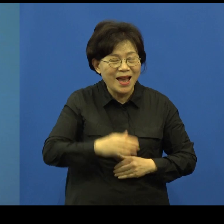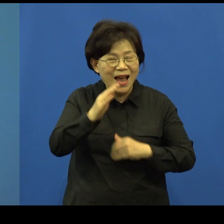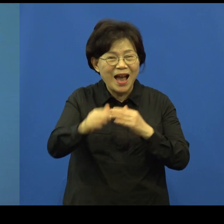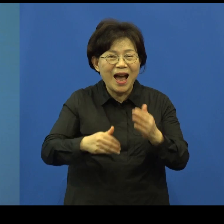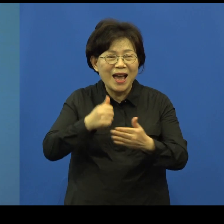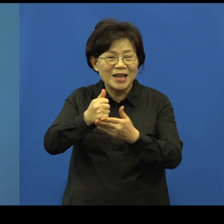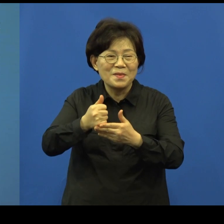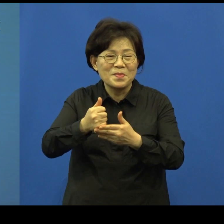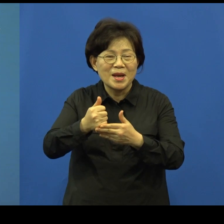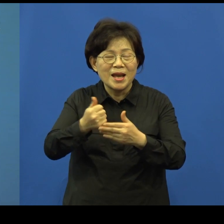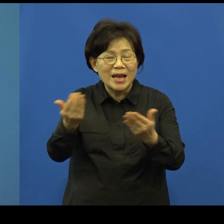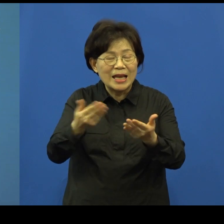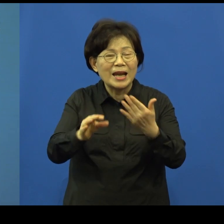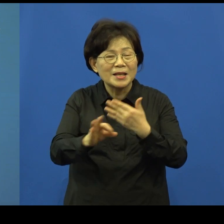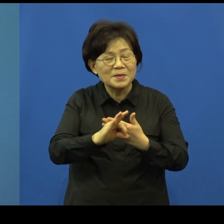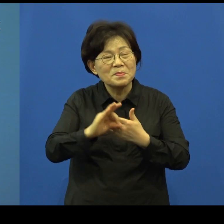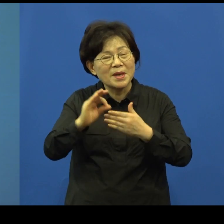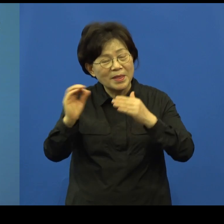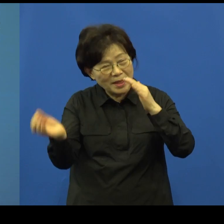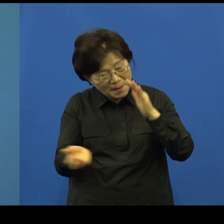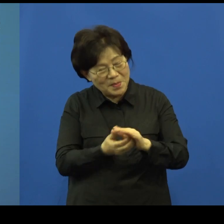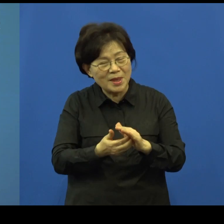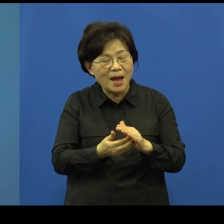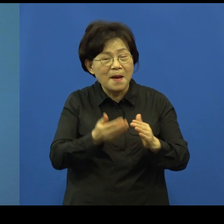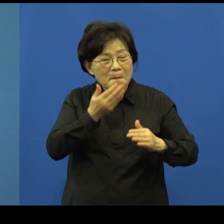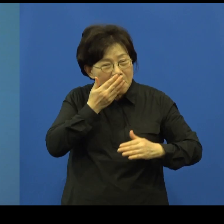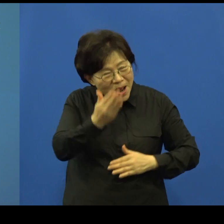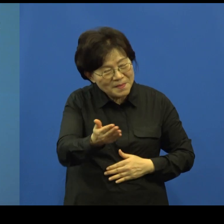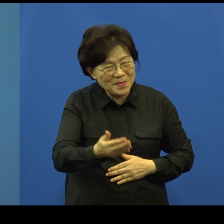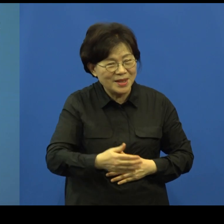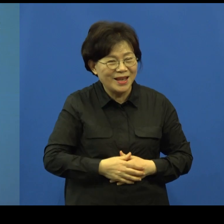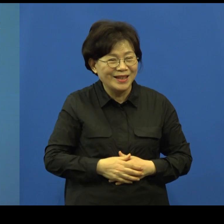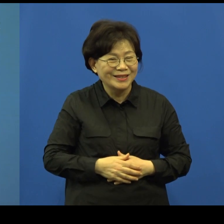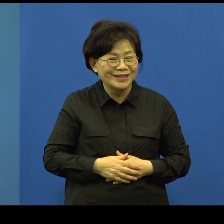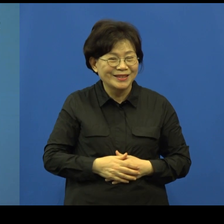하나님이 하시면 됩니다. 할 수 있습니다.